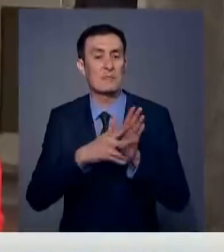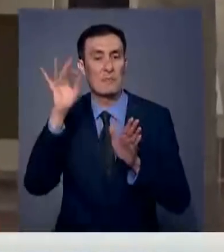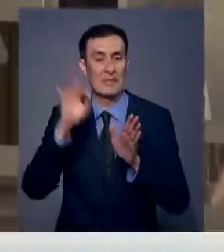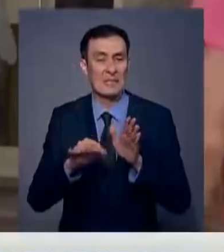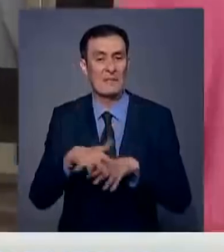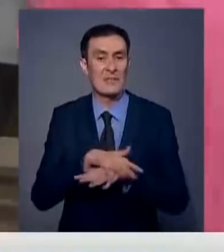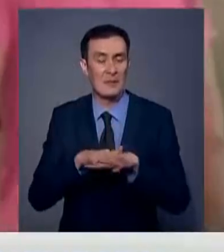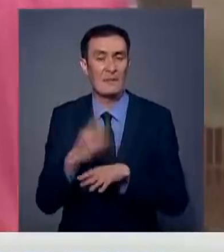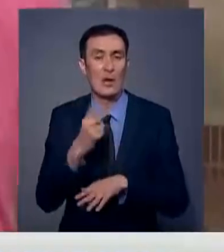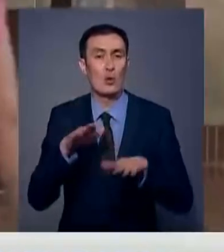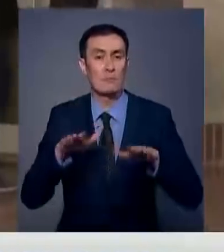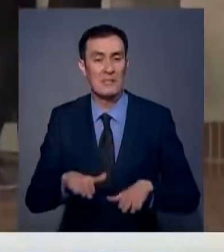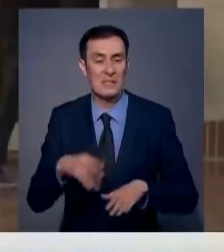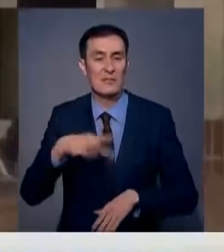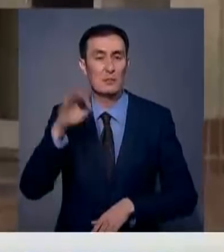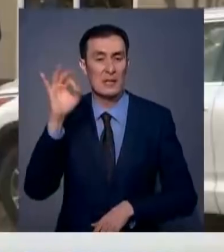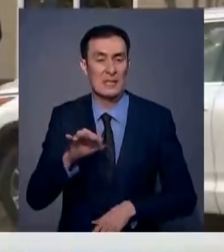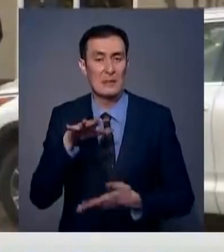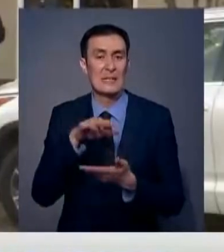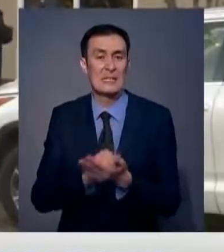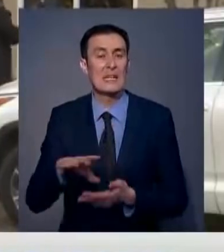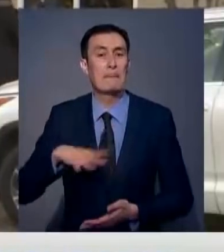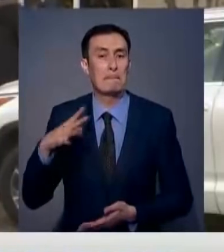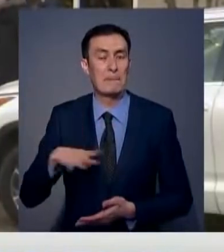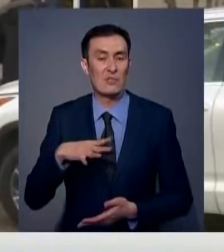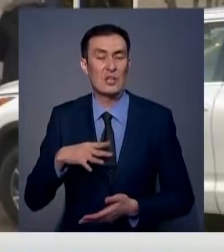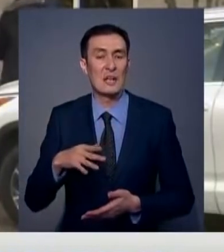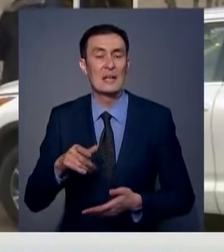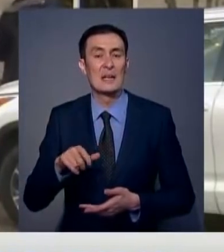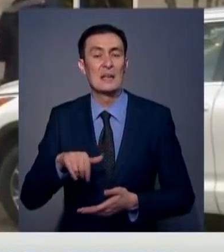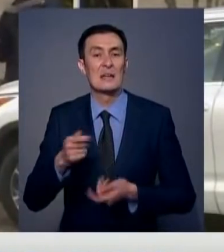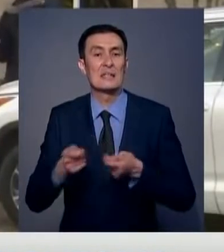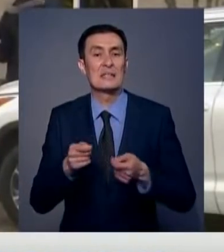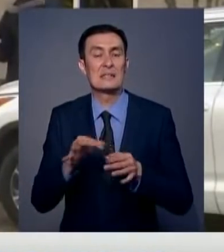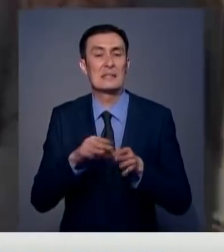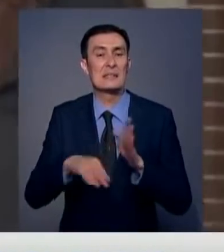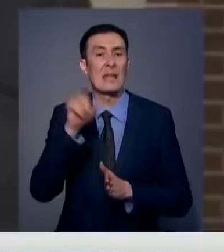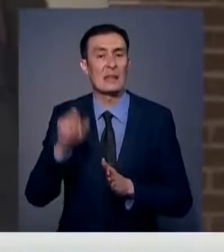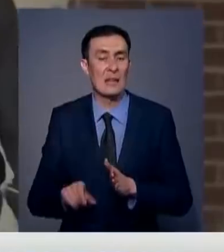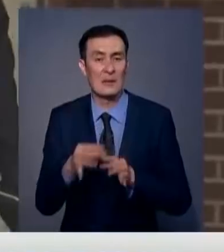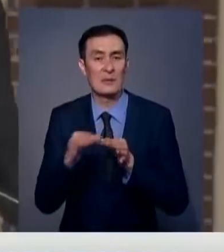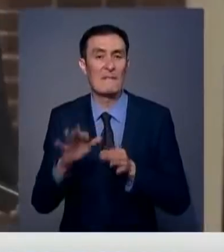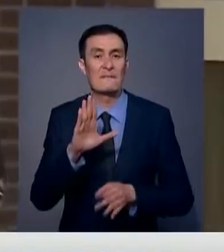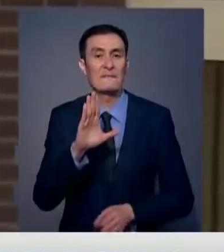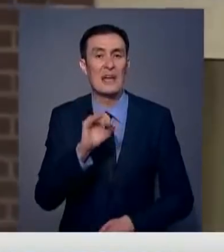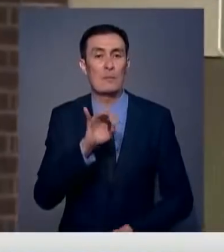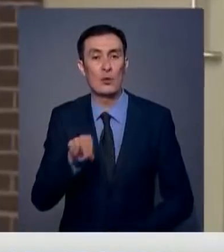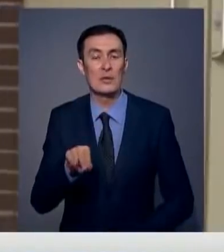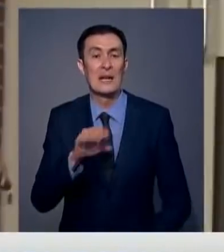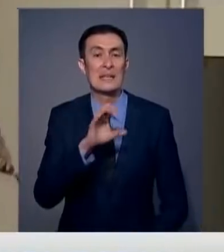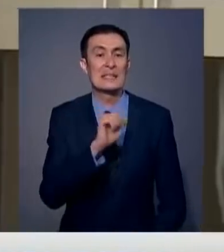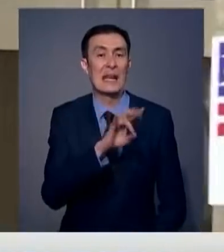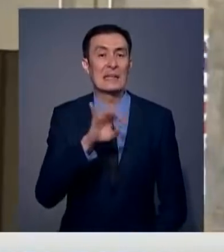48% избирателей. Второе место с 20% голосов занял бывший сенатор от штата Вермонт Берни